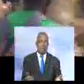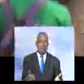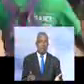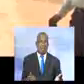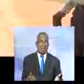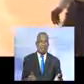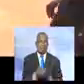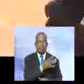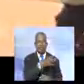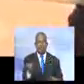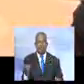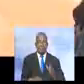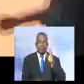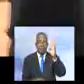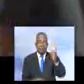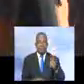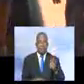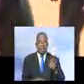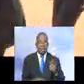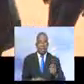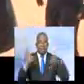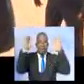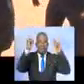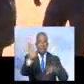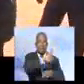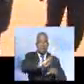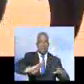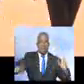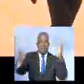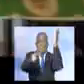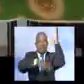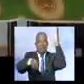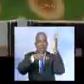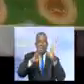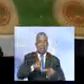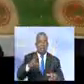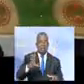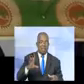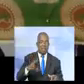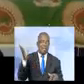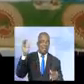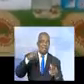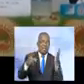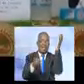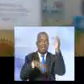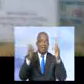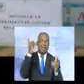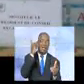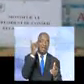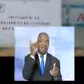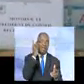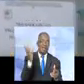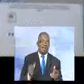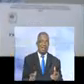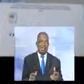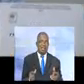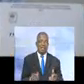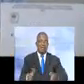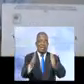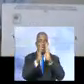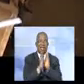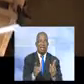le bienvenu. Roland Zakpa-Koménan, le président du conseil régional du Lot-du-Bois, invite tous les acteurs à